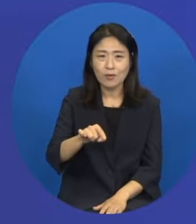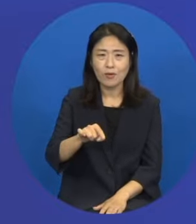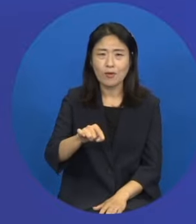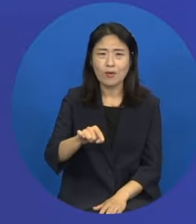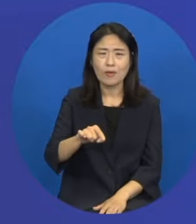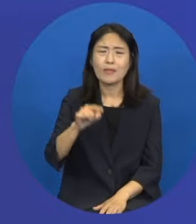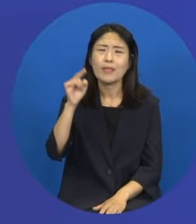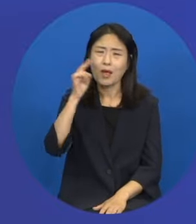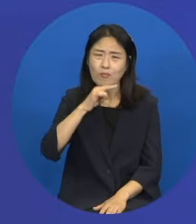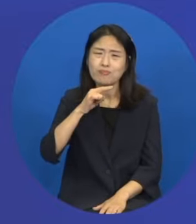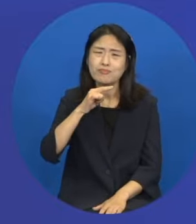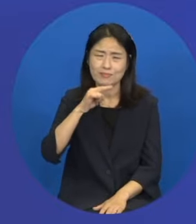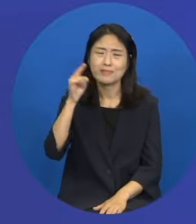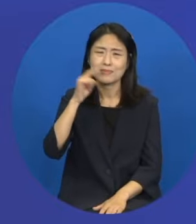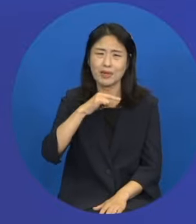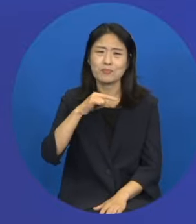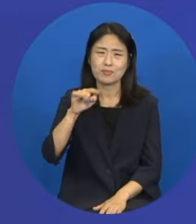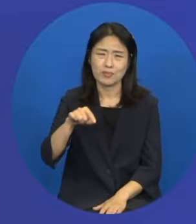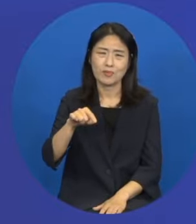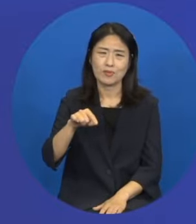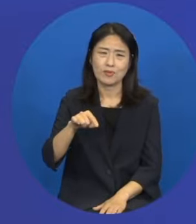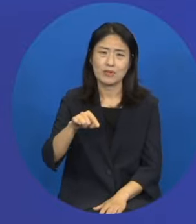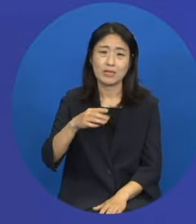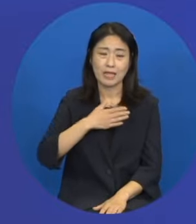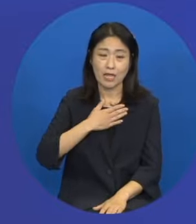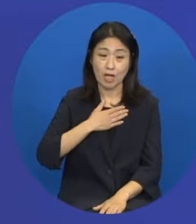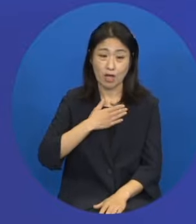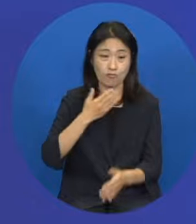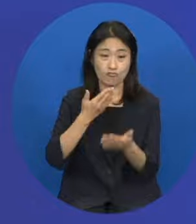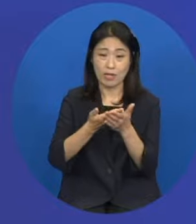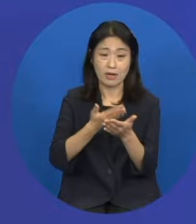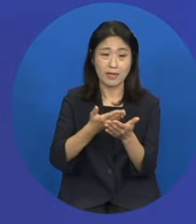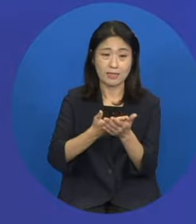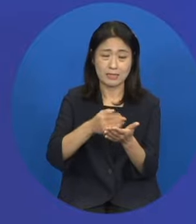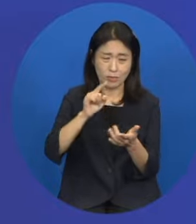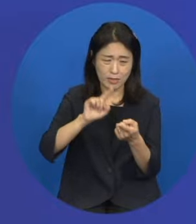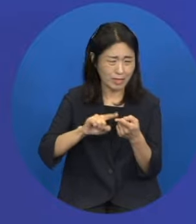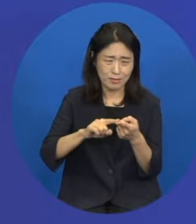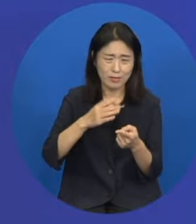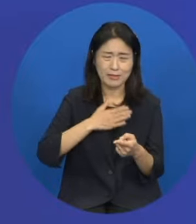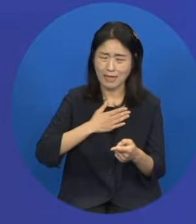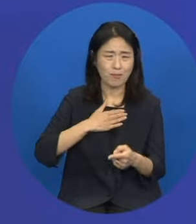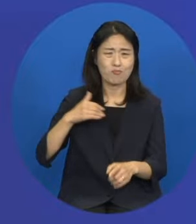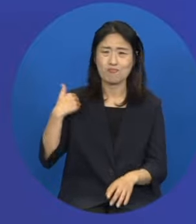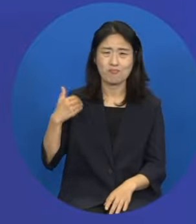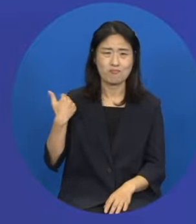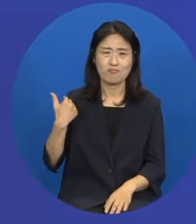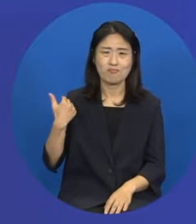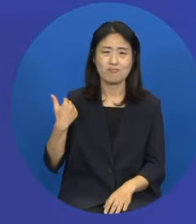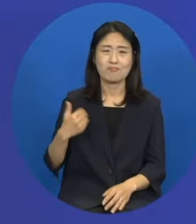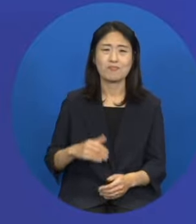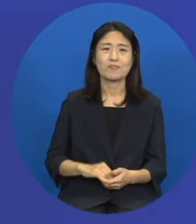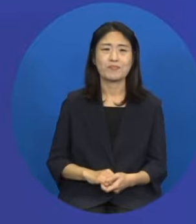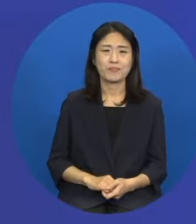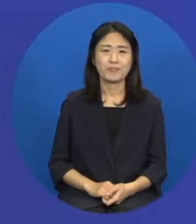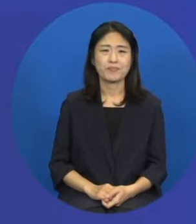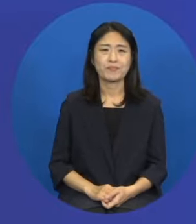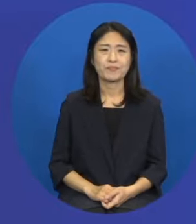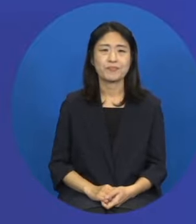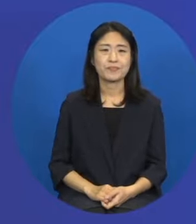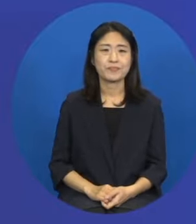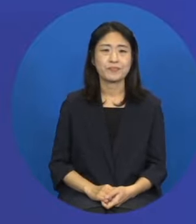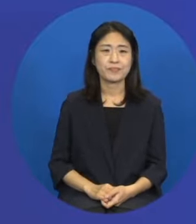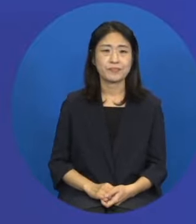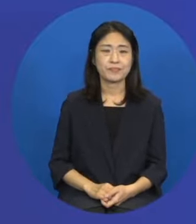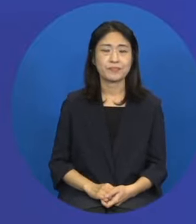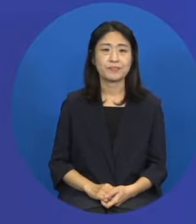채 주님께 구하고 있어요. 그러니까 예수님이 너희가 구하는 것을 너희가 알지 못하고 구하고 있구나라고